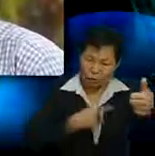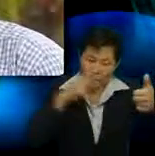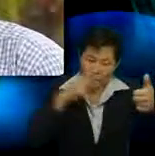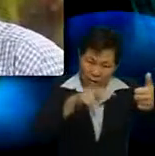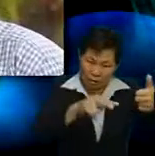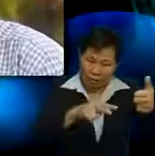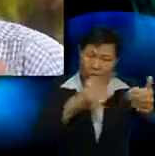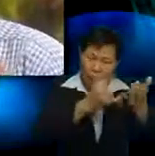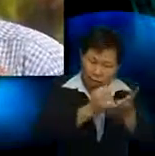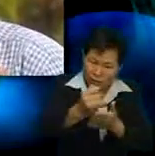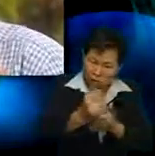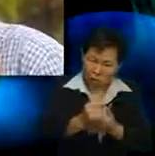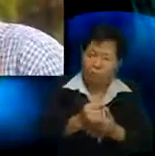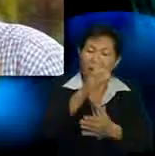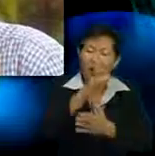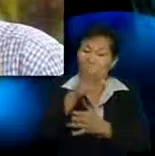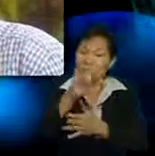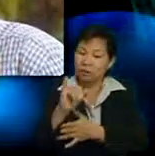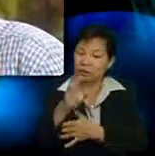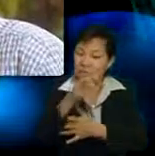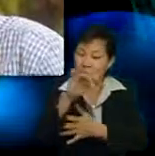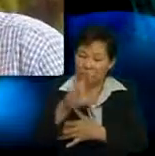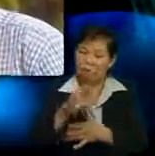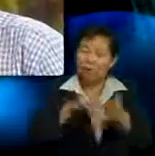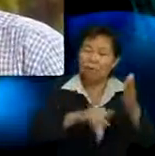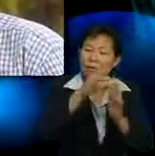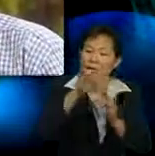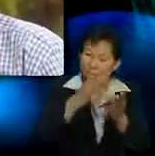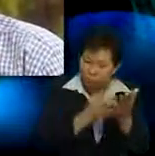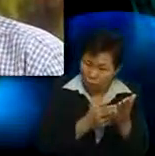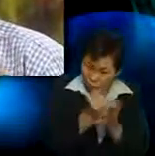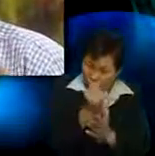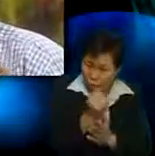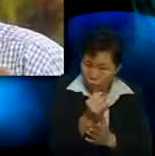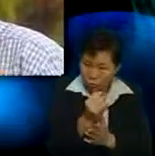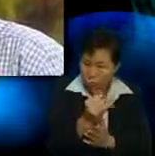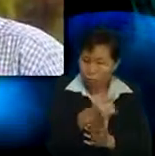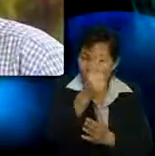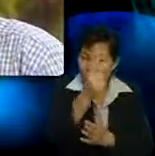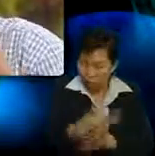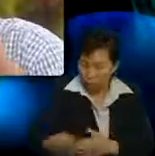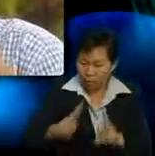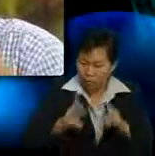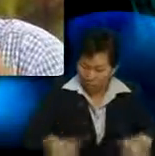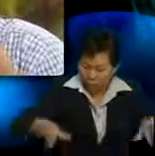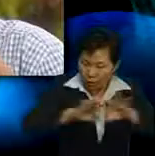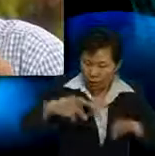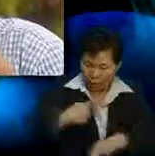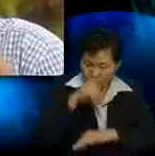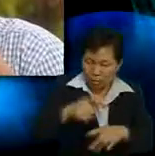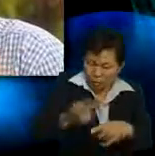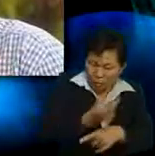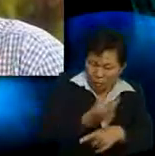bahawa kejujuran ada ciri-cirinya. Apakah ciri-ciri kejujuran? Di dalam kejujuran, satu perkara yang paling penting, kita mesti